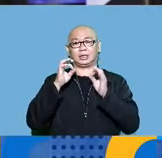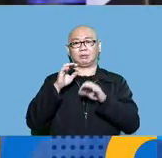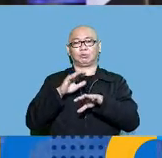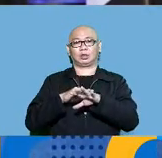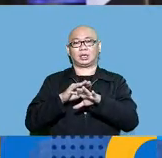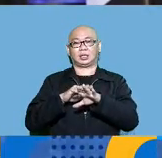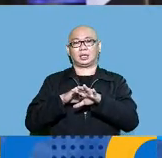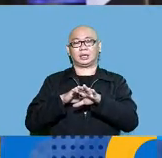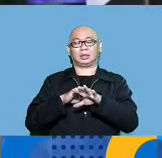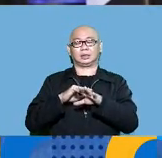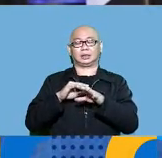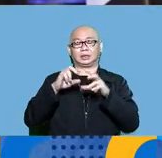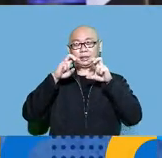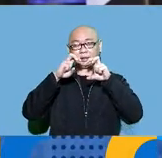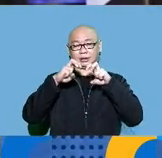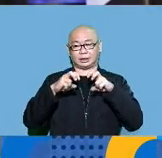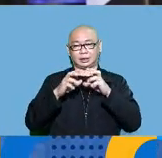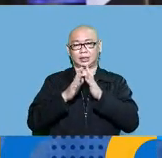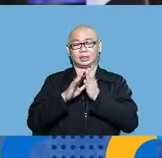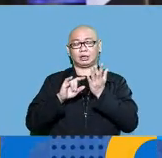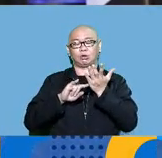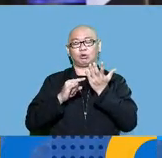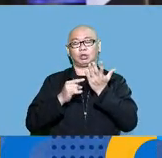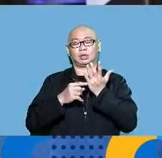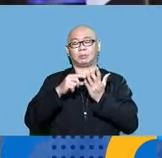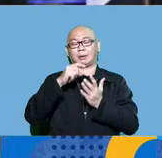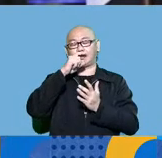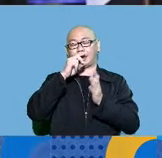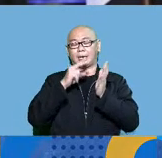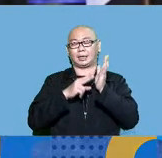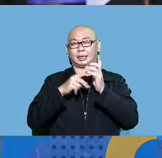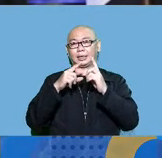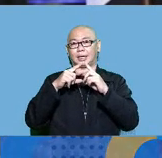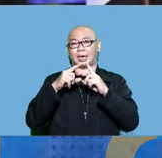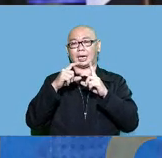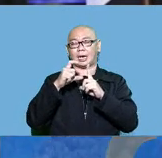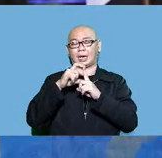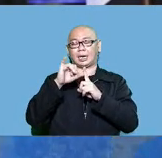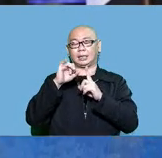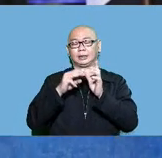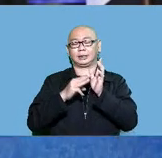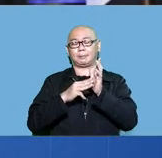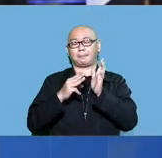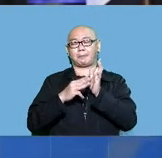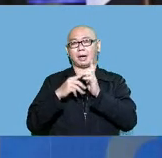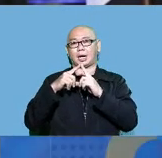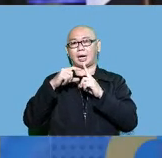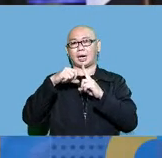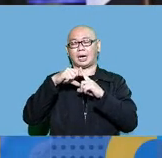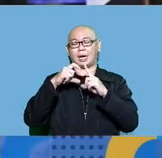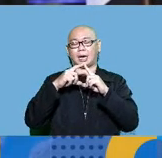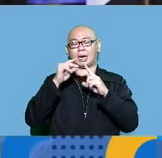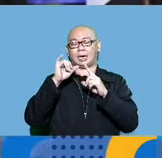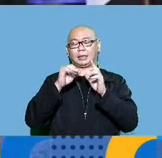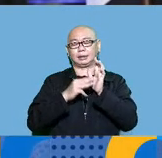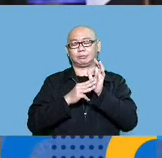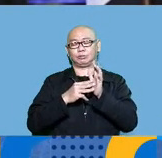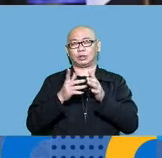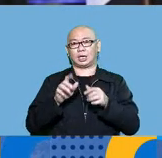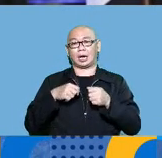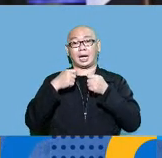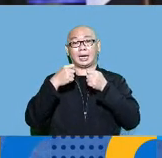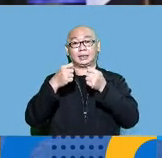Riset, dan Teknologi Republik Indonesia, Bapak Nadiem Makarim, BAMBA, yang telah memberikan kesempatan